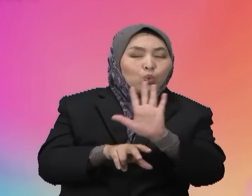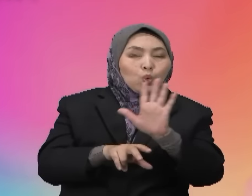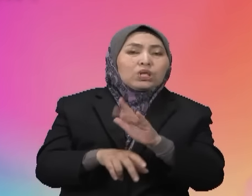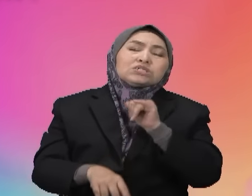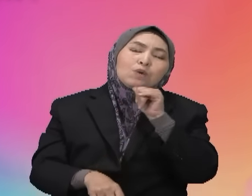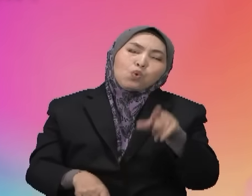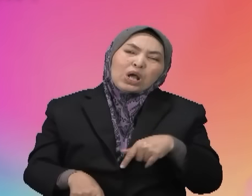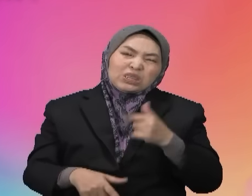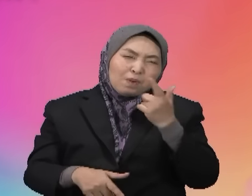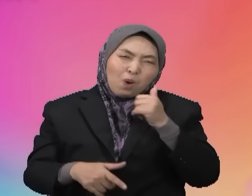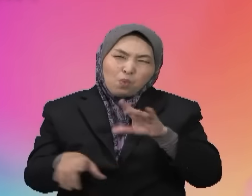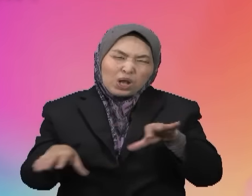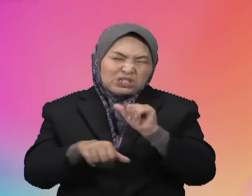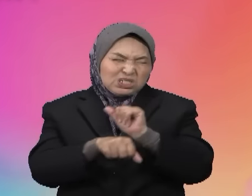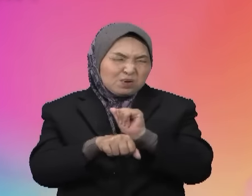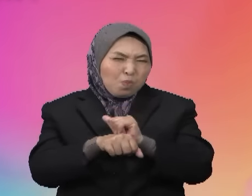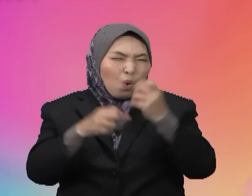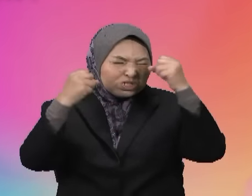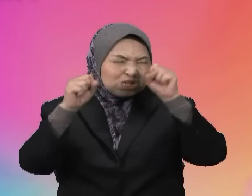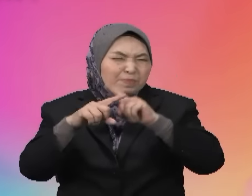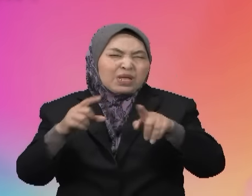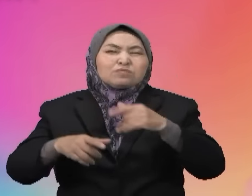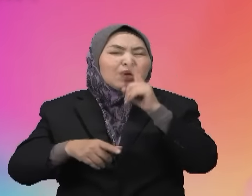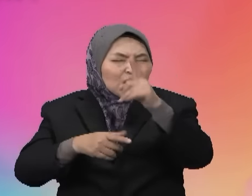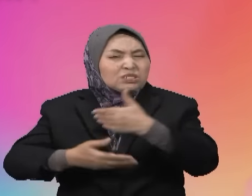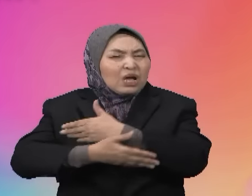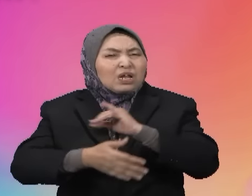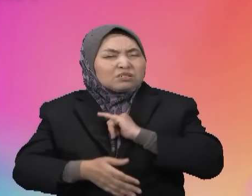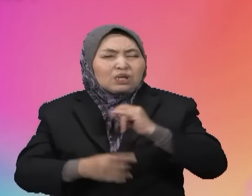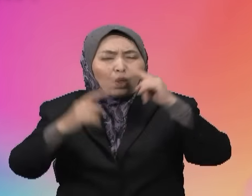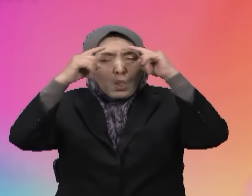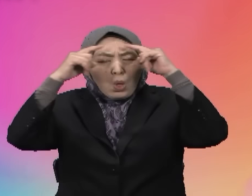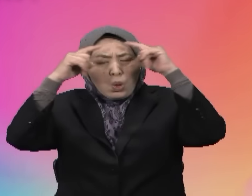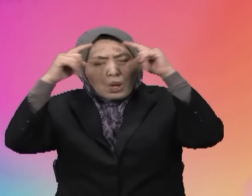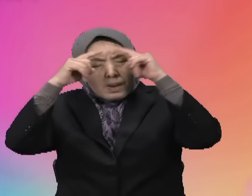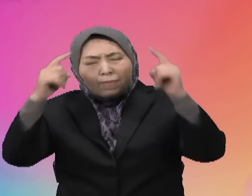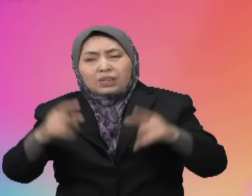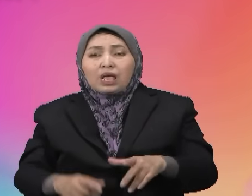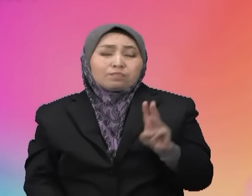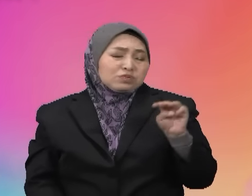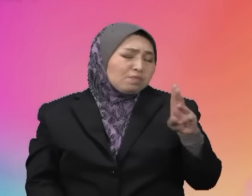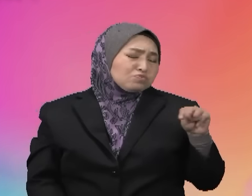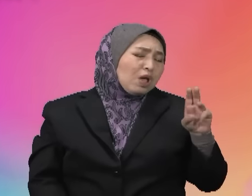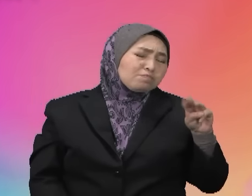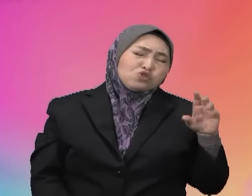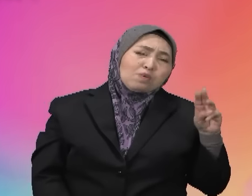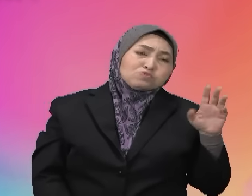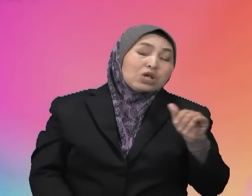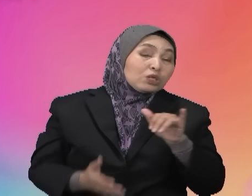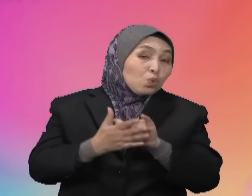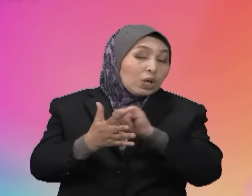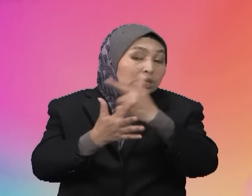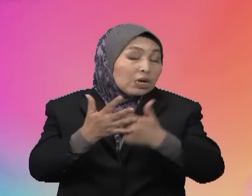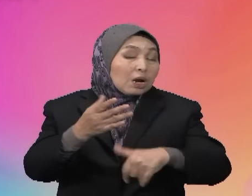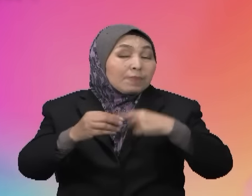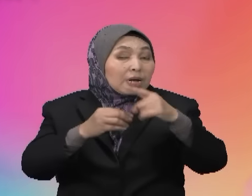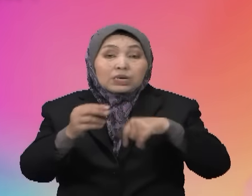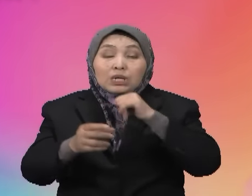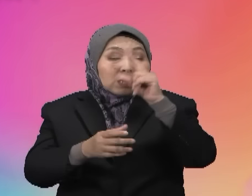buat kerja, bos. Tapi sebenarnya anak saya tu dia pening kepala. Kan? Lepas tu MC. Itu antara perkara yang tidak